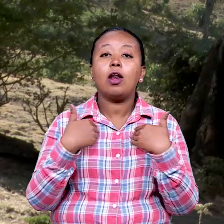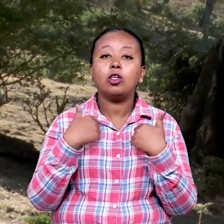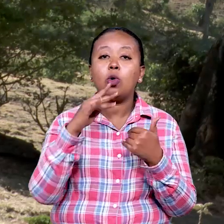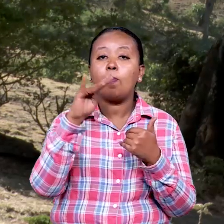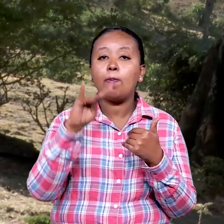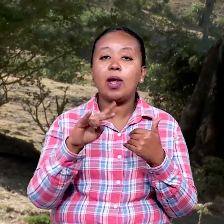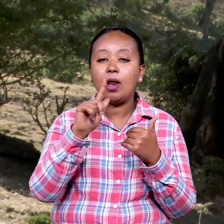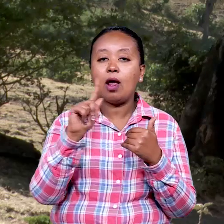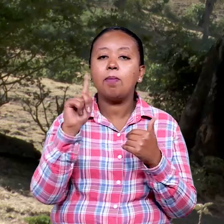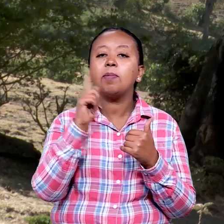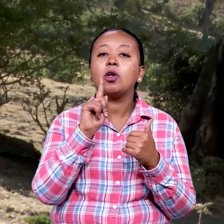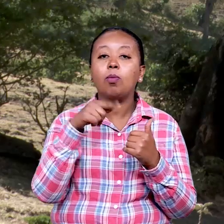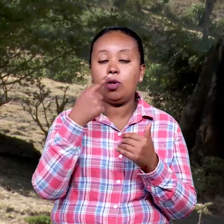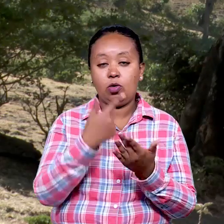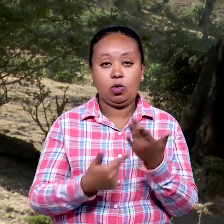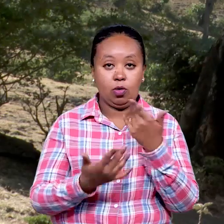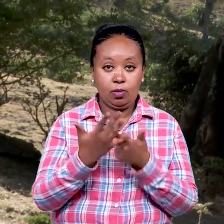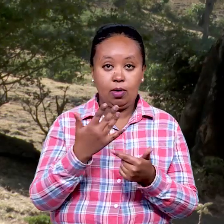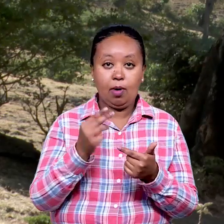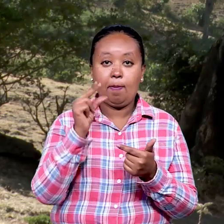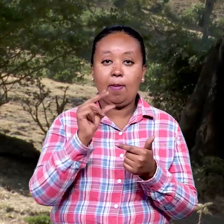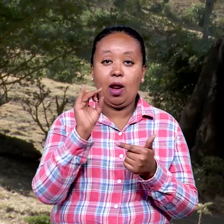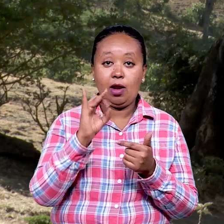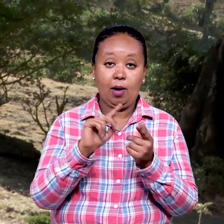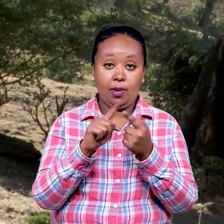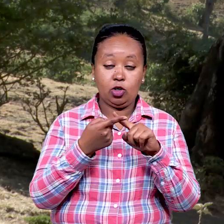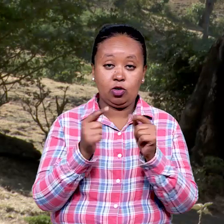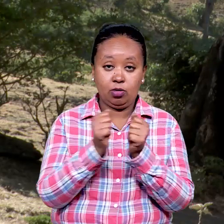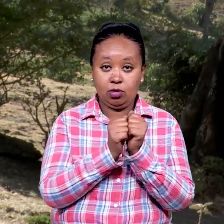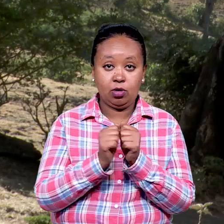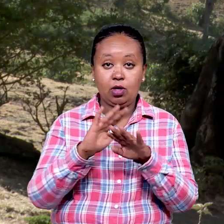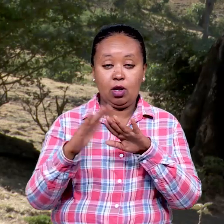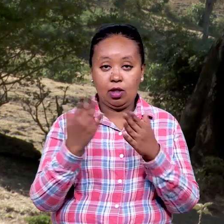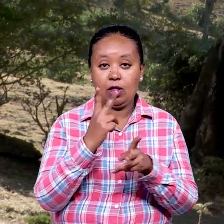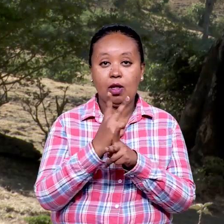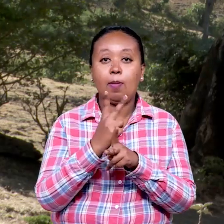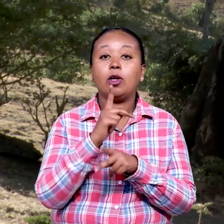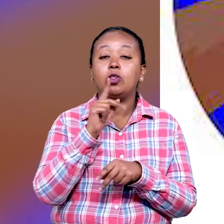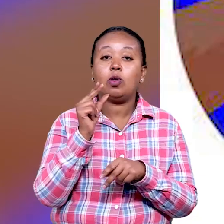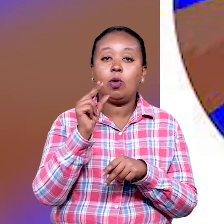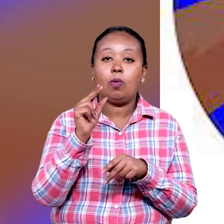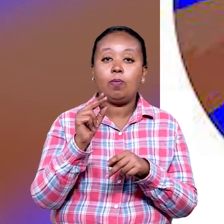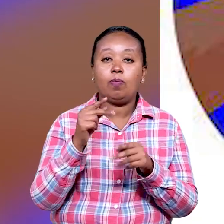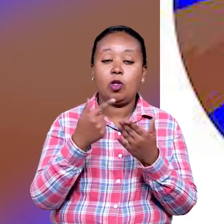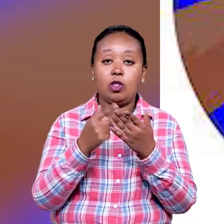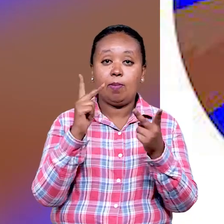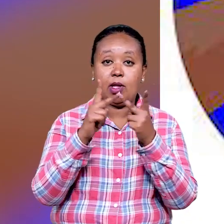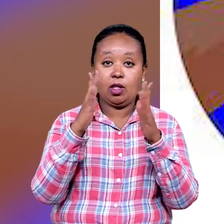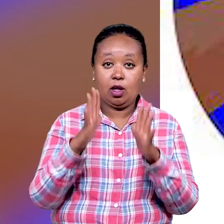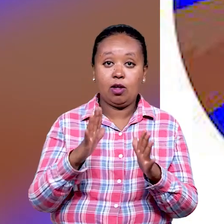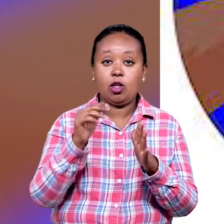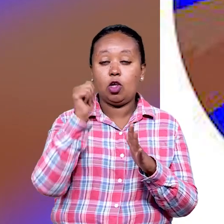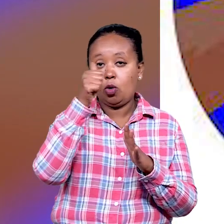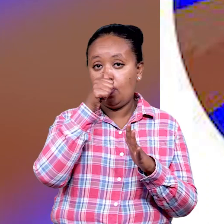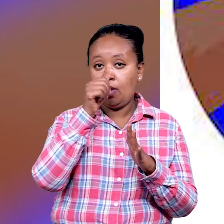ተቋማቱ ያላቸው ሚና ምንድን ነው በሚል ጉዳይ ላይ እንወያያለን። ባልደረባችን ሰባ እንግዳ ጋብዛ እየጠበቀችን ነው። ለዚህ መሰናዶ መሳካት